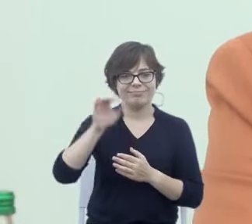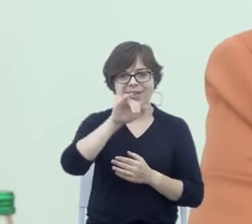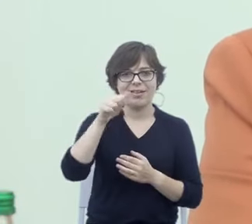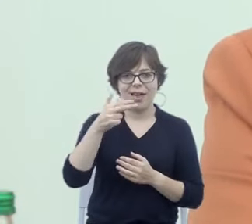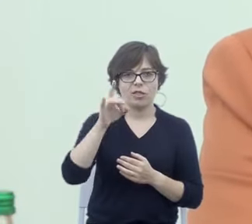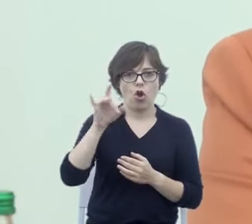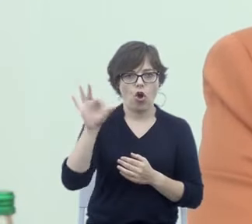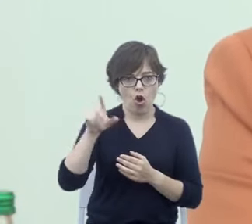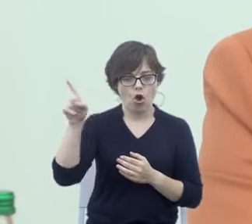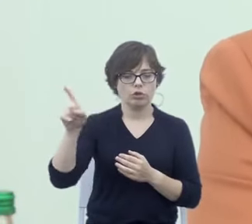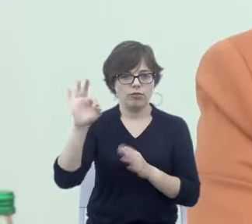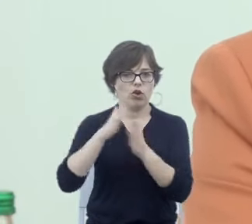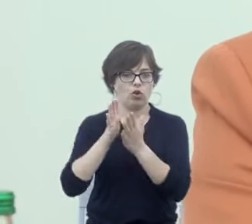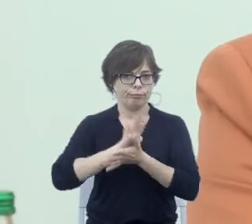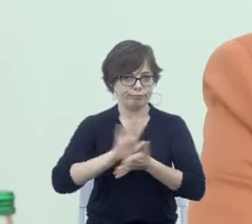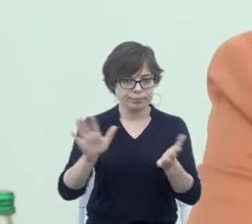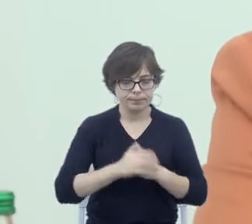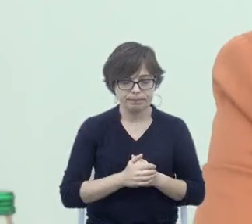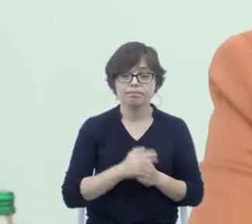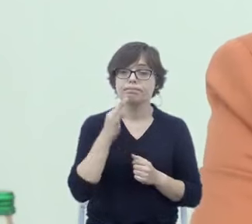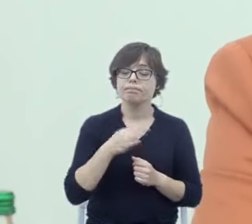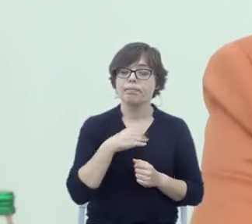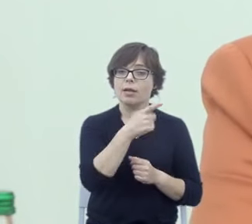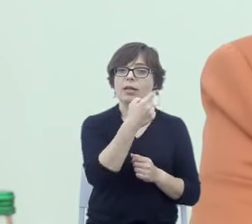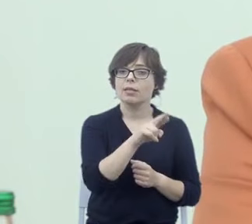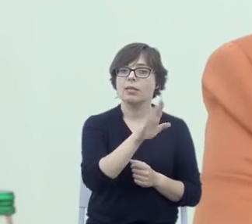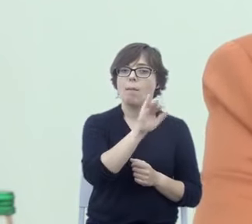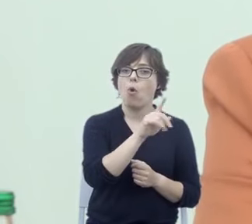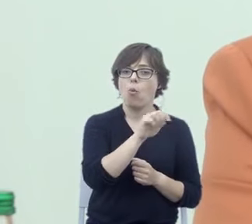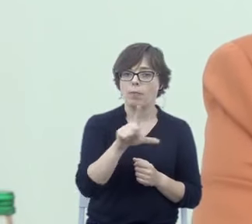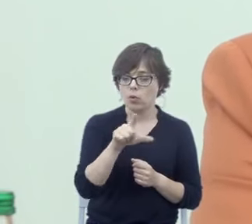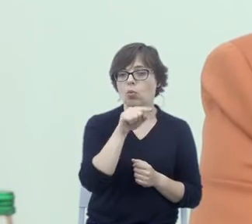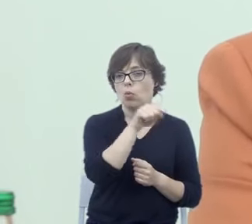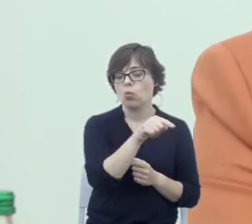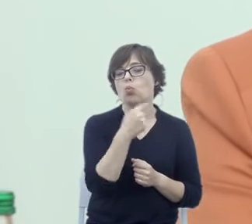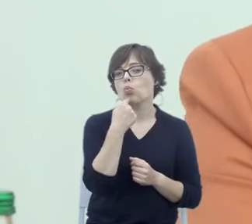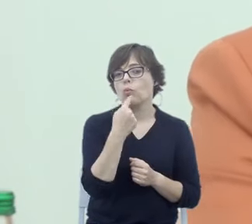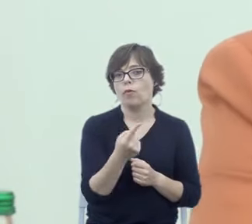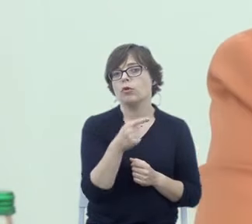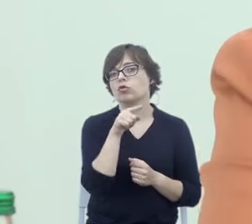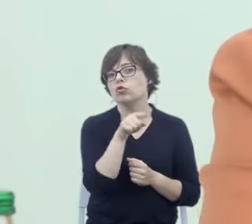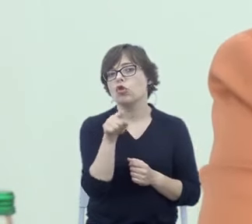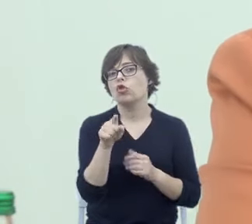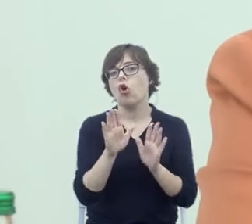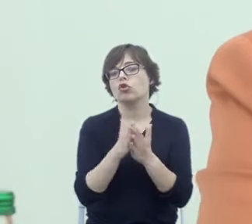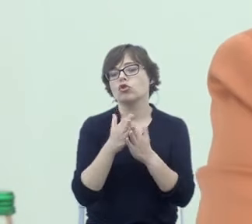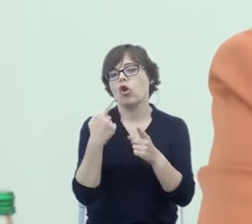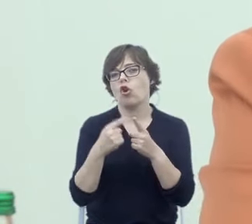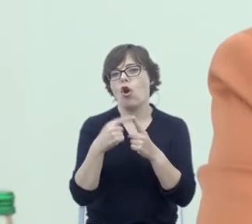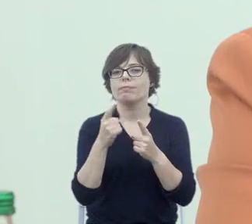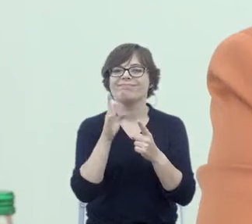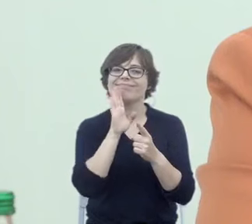Grossa, którą w naszej rozmowie pani doktor Bogumił określiła jako swego rodzaju manifest,